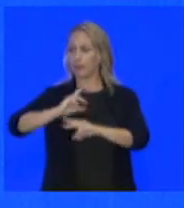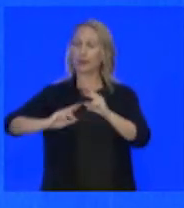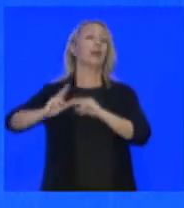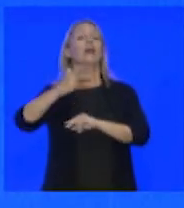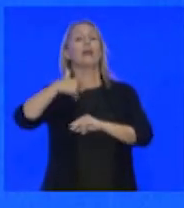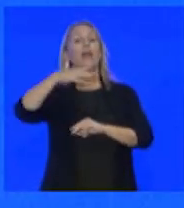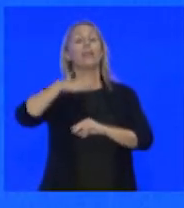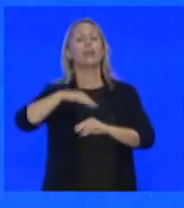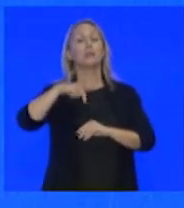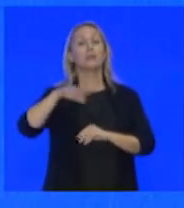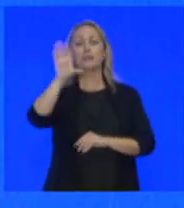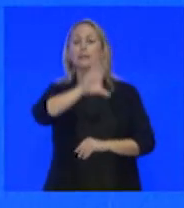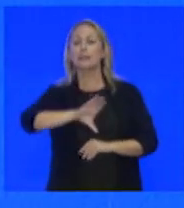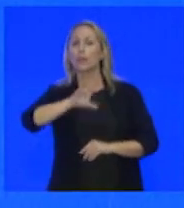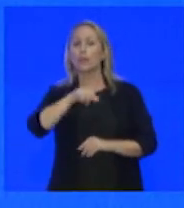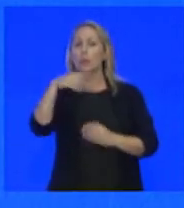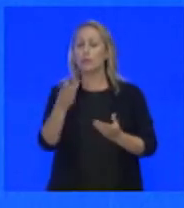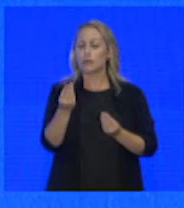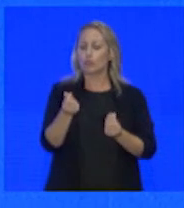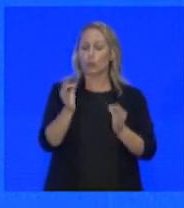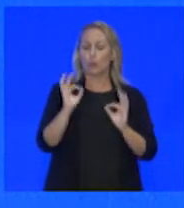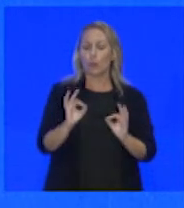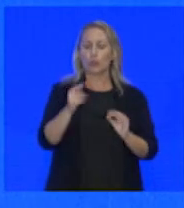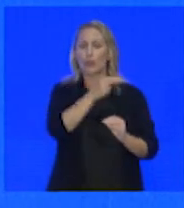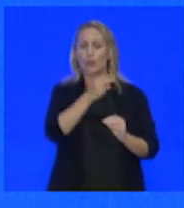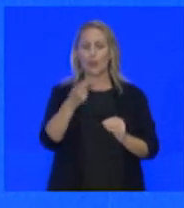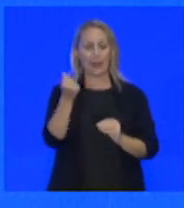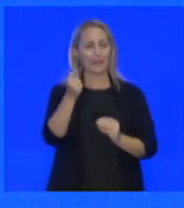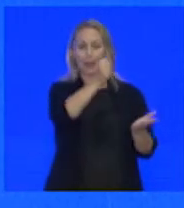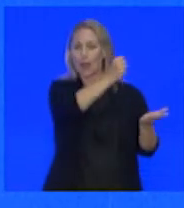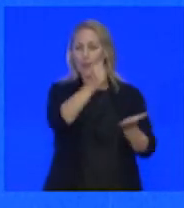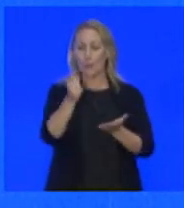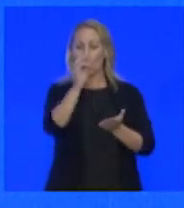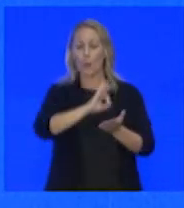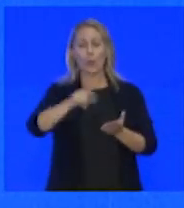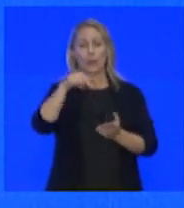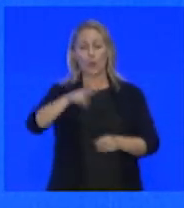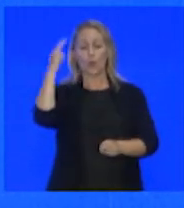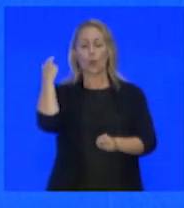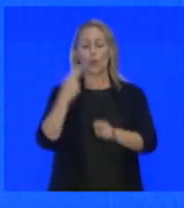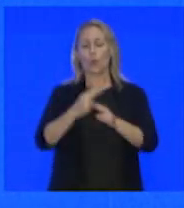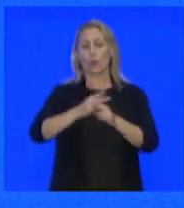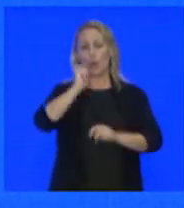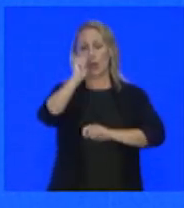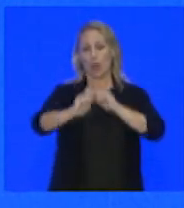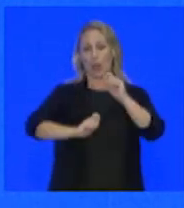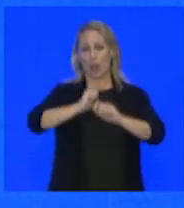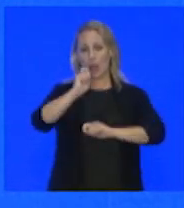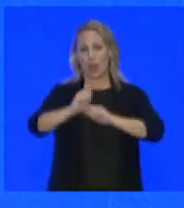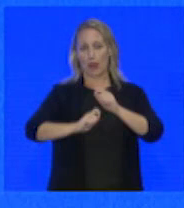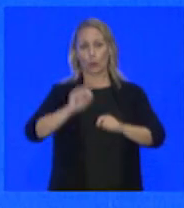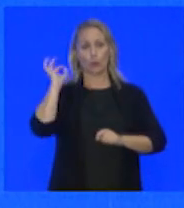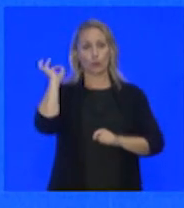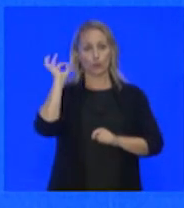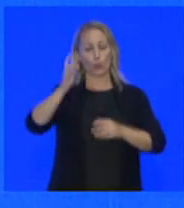διερευνήσουμε και τις επιλογές που έχουμε ως προς τη χρηματοδότηση αυτού του εμβληματικού έργου για να μπορέσει